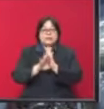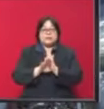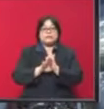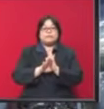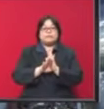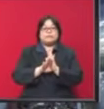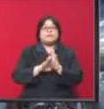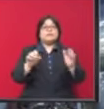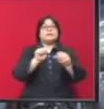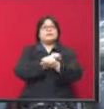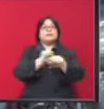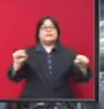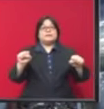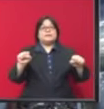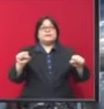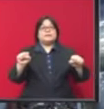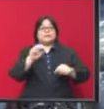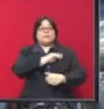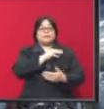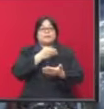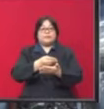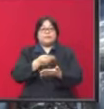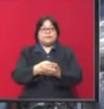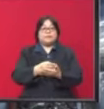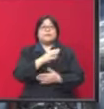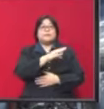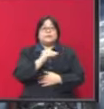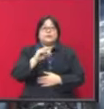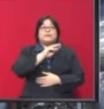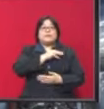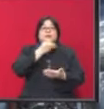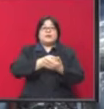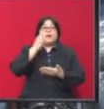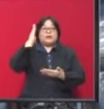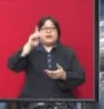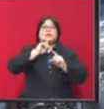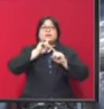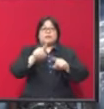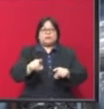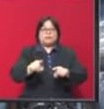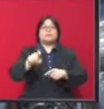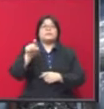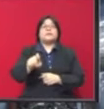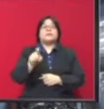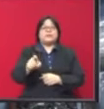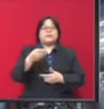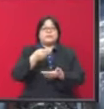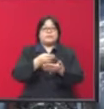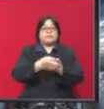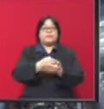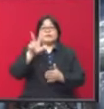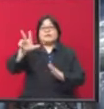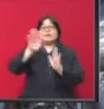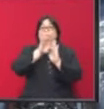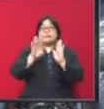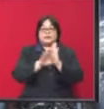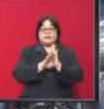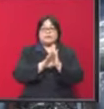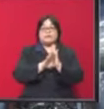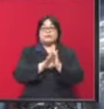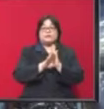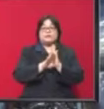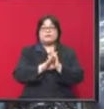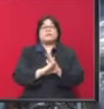itu disediakan oleh Menteri Keuangan dana Menteri Keuangan akan menjawab bahwa keperluan peruntukkan tiga biliar